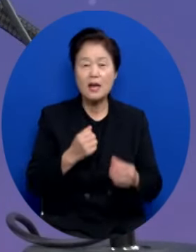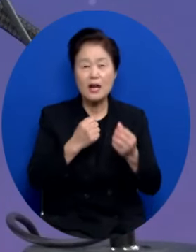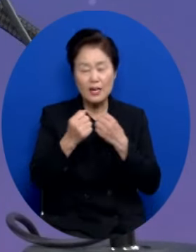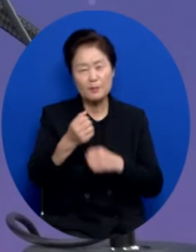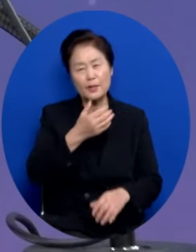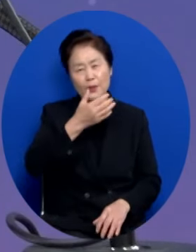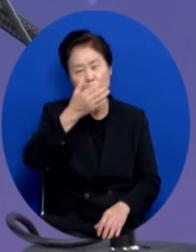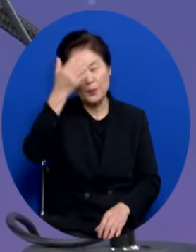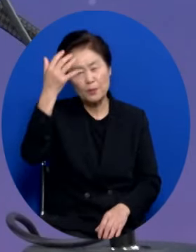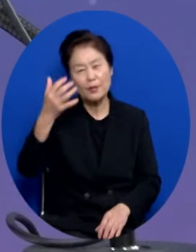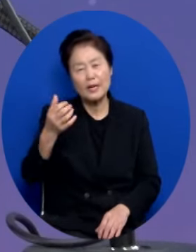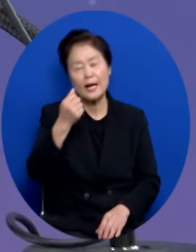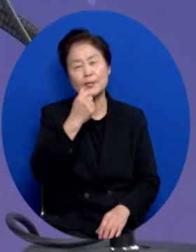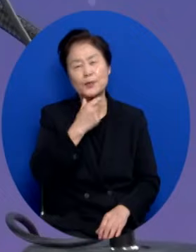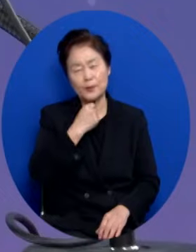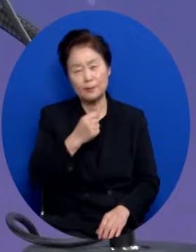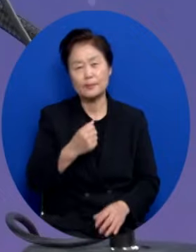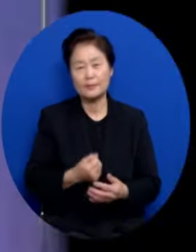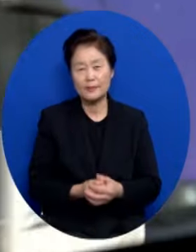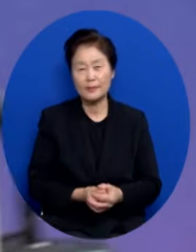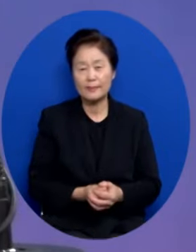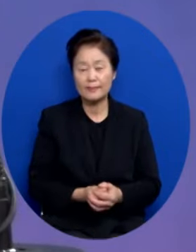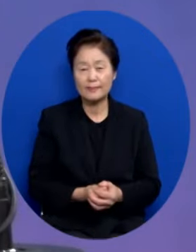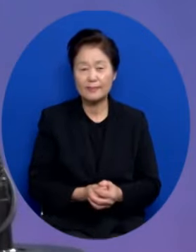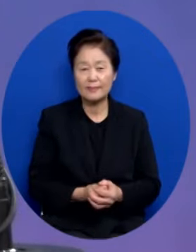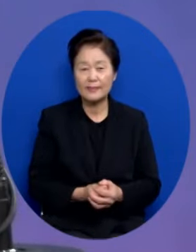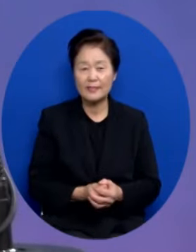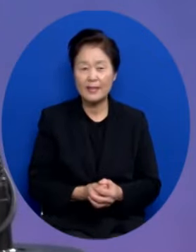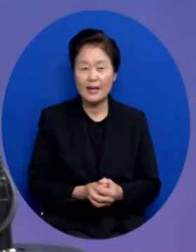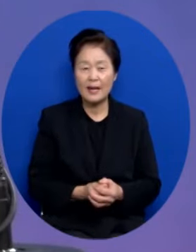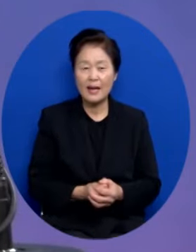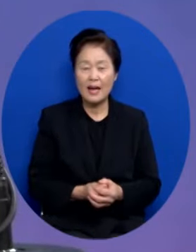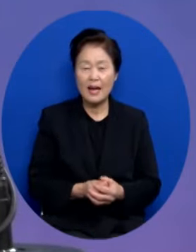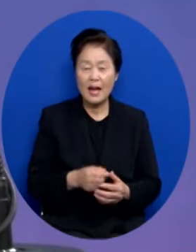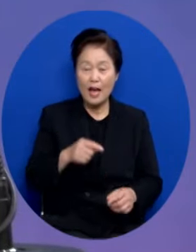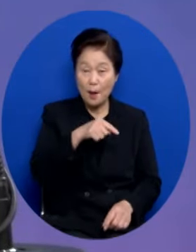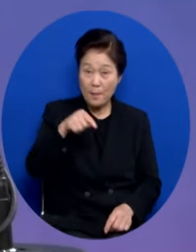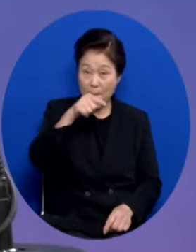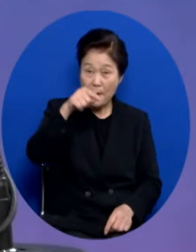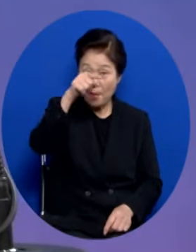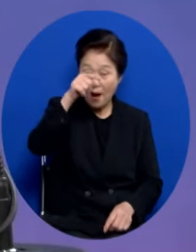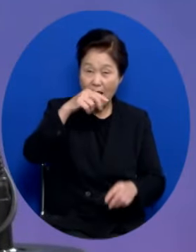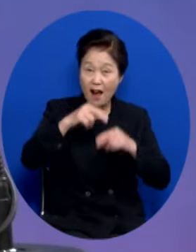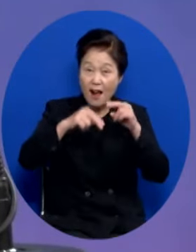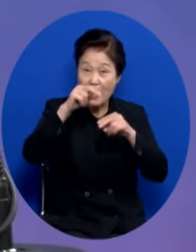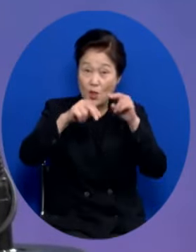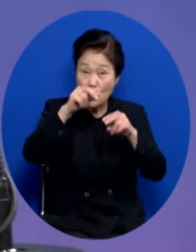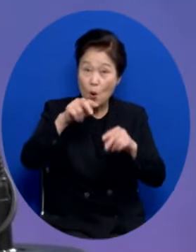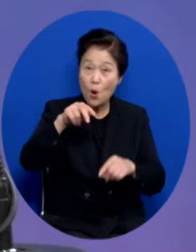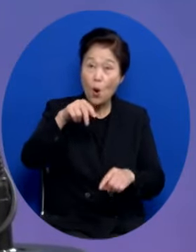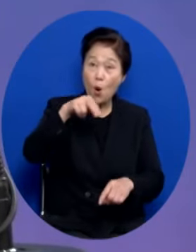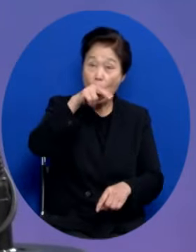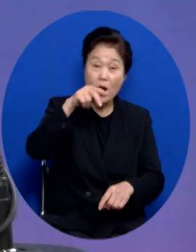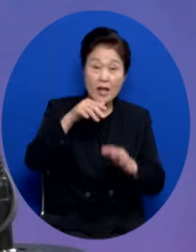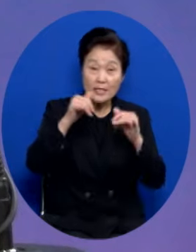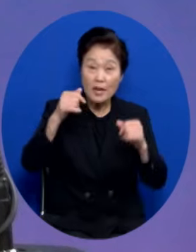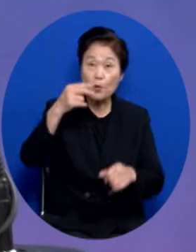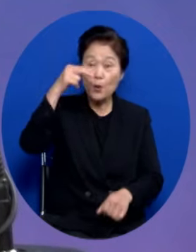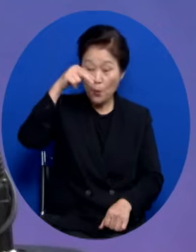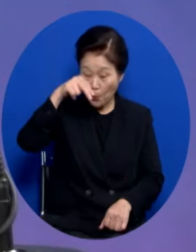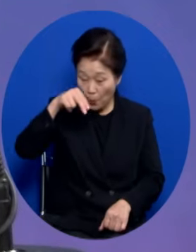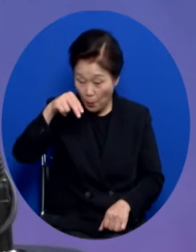꿈꾸고 소망해 봅니다. 나선형 계단을 올라가는 사람은 위에서